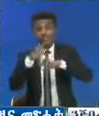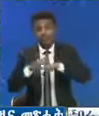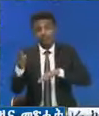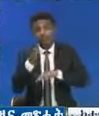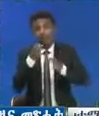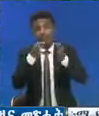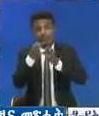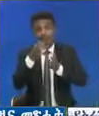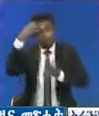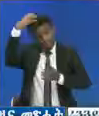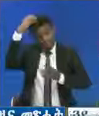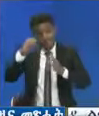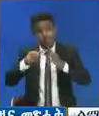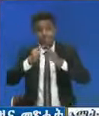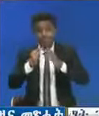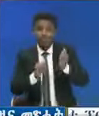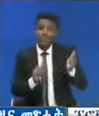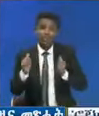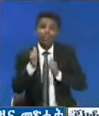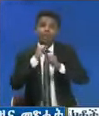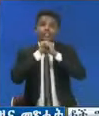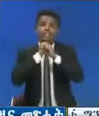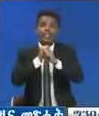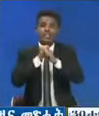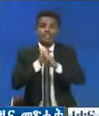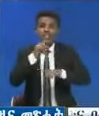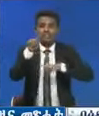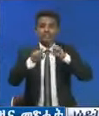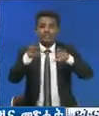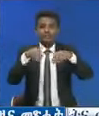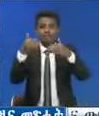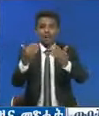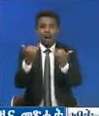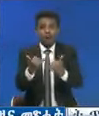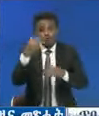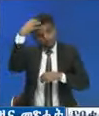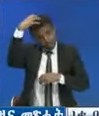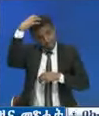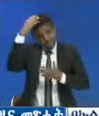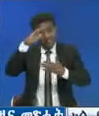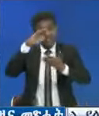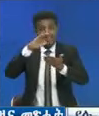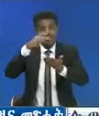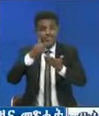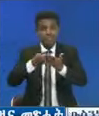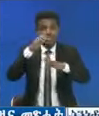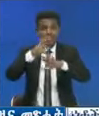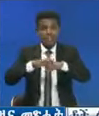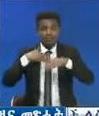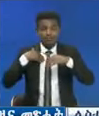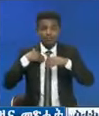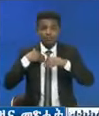ገልጸዋል። መንግስት ከመነሻው ቀድሞ እንዲከላከልላቸው ጥያቄያቸውን በማቅረብ አሁንም መንግስት እዛው ላይ ከሚፈለፈልበት ቦታ ላይ